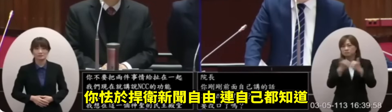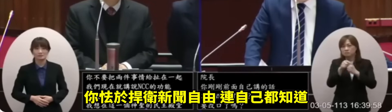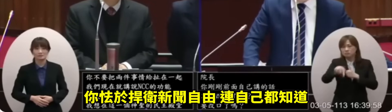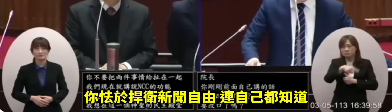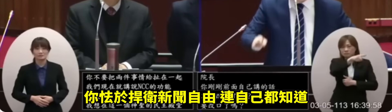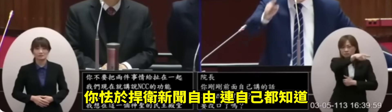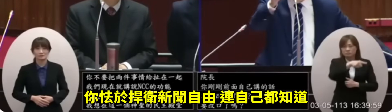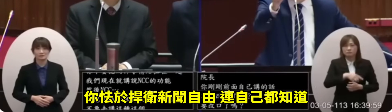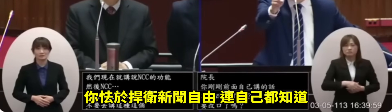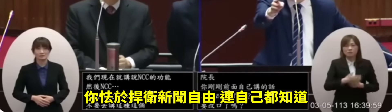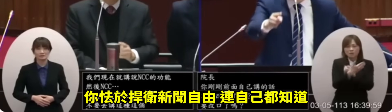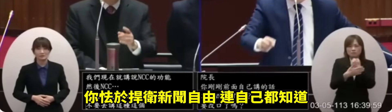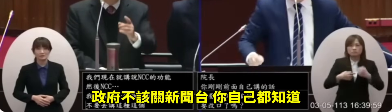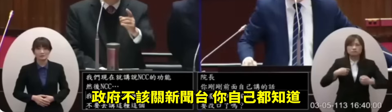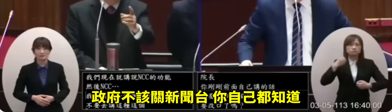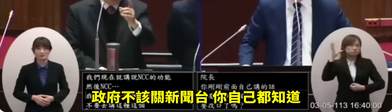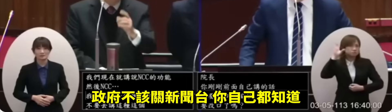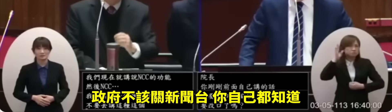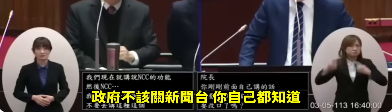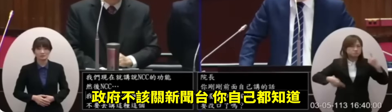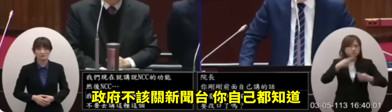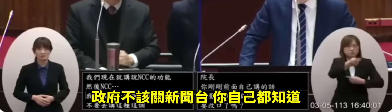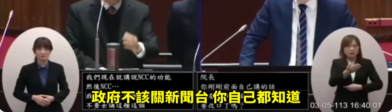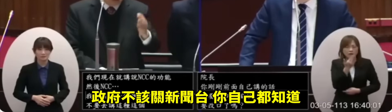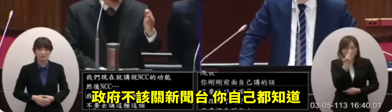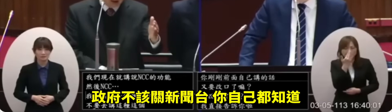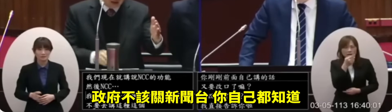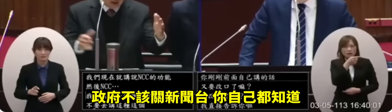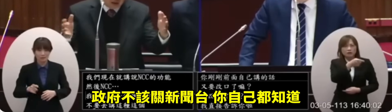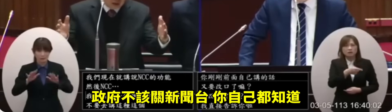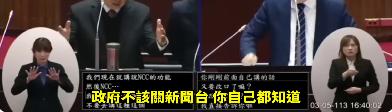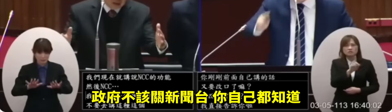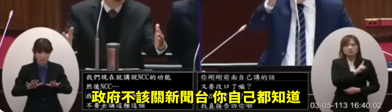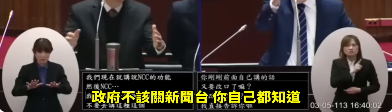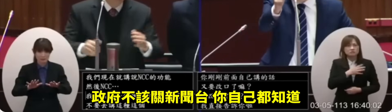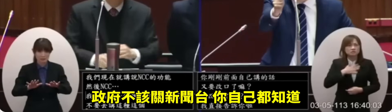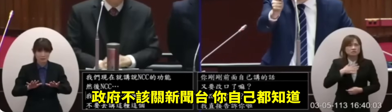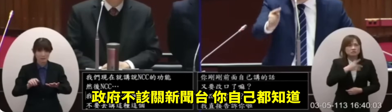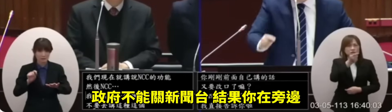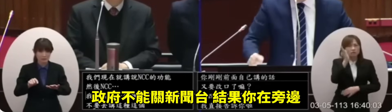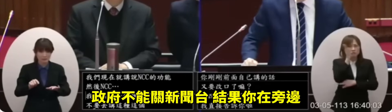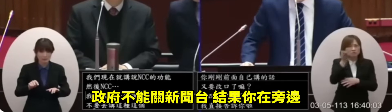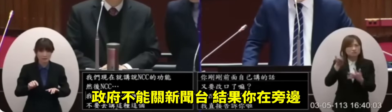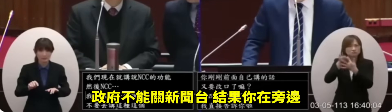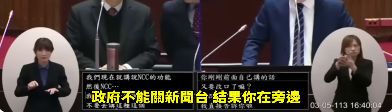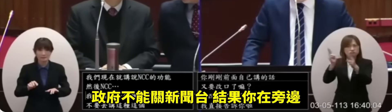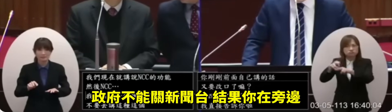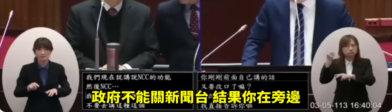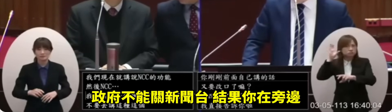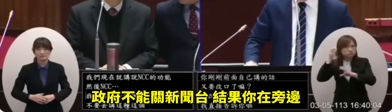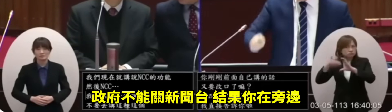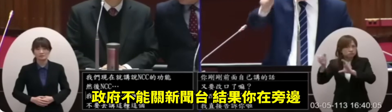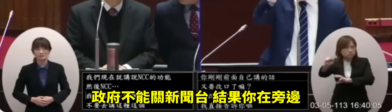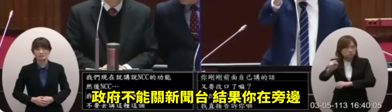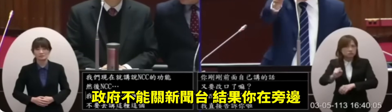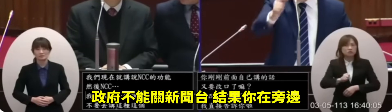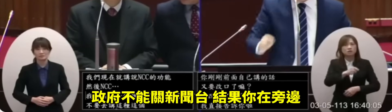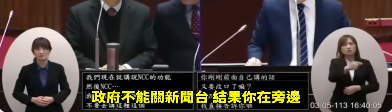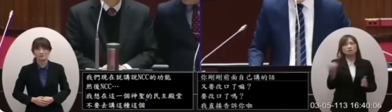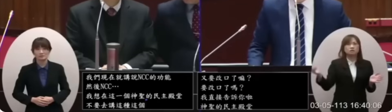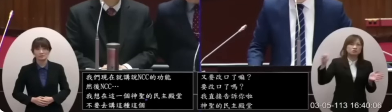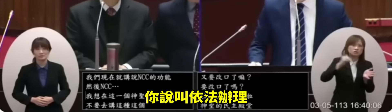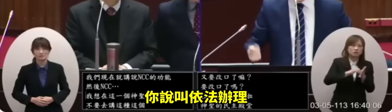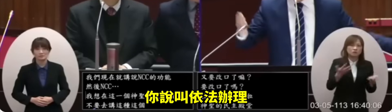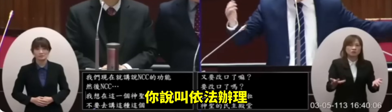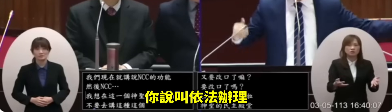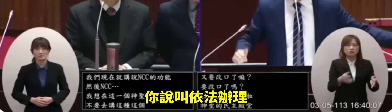卫新闻自由，连自己都知道政府不会关新闻台。 你这一个， 你自己都知道政府不会关新闻台，结果你在旁